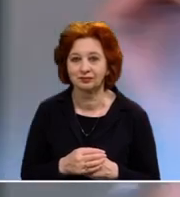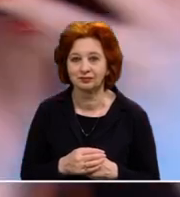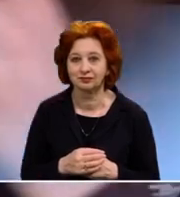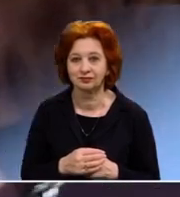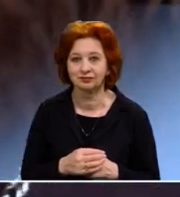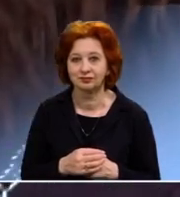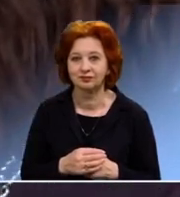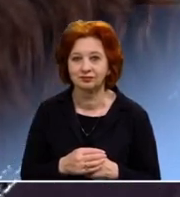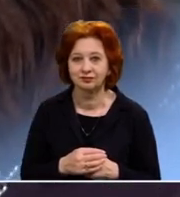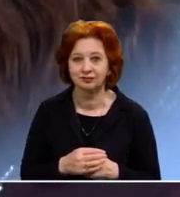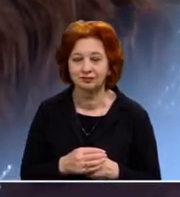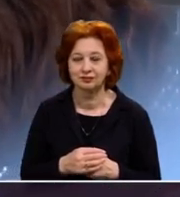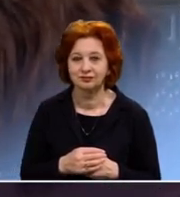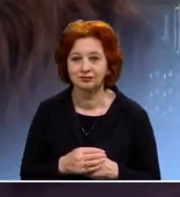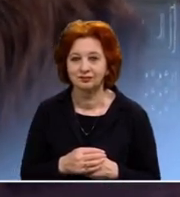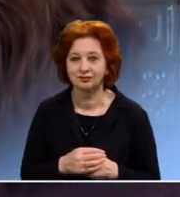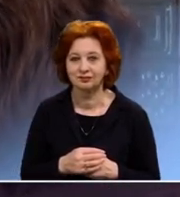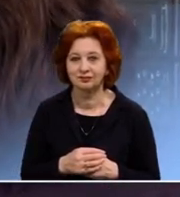Прекрасно.